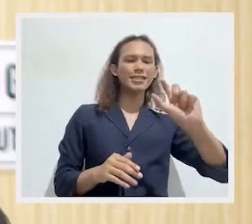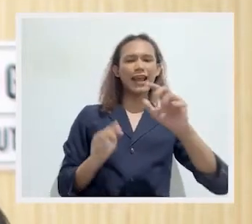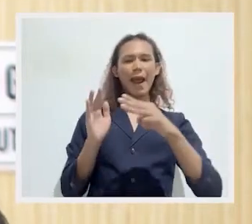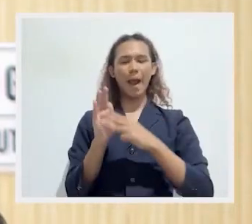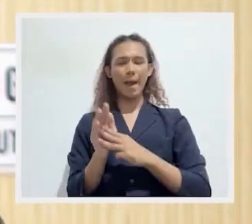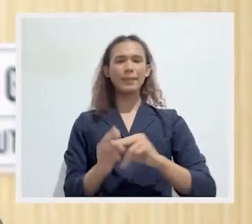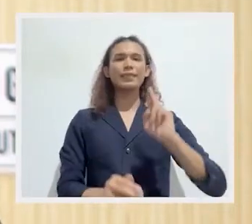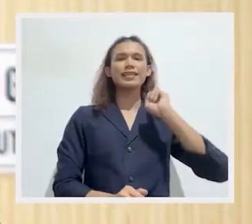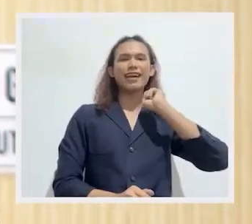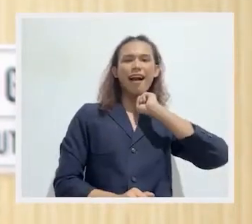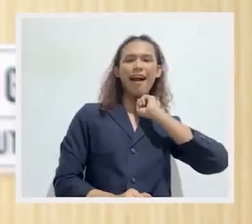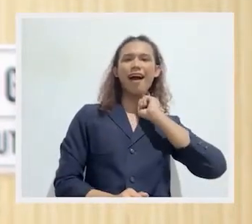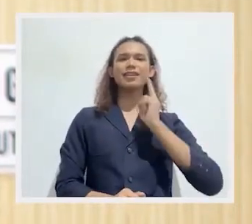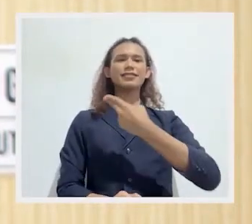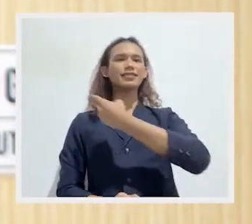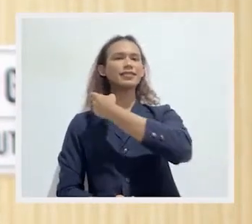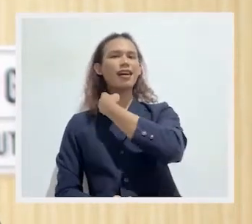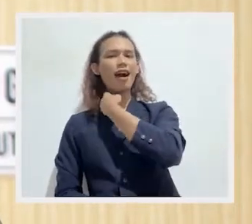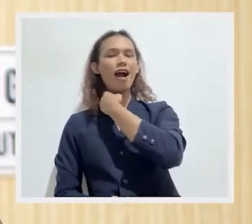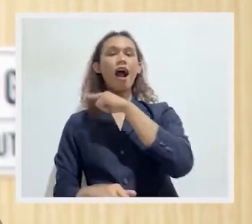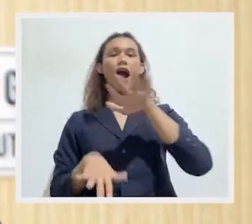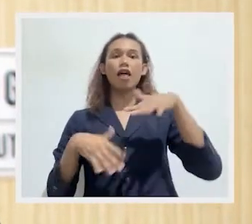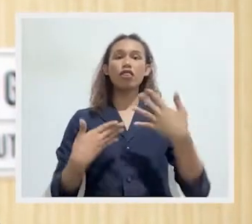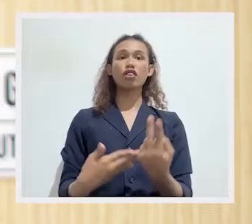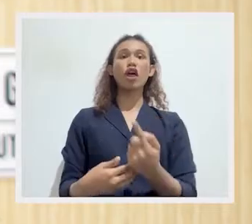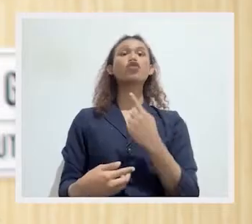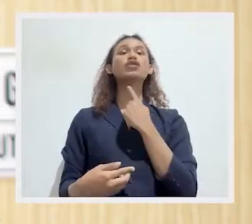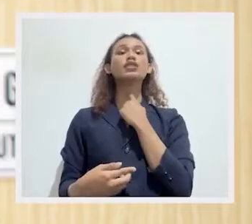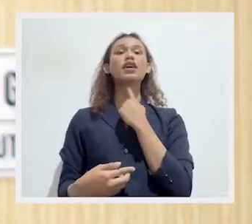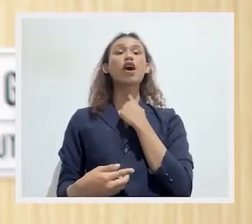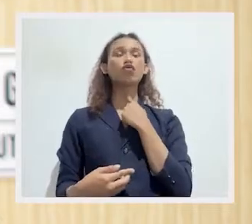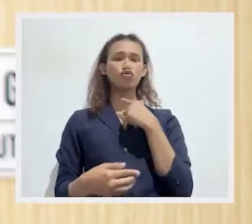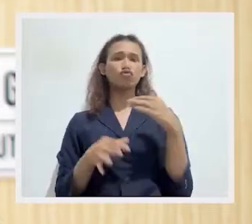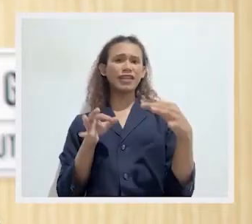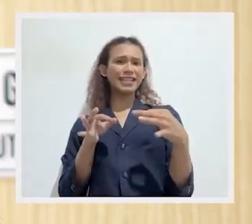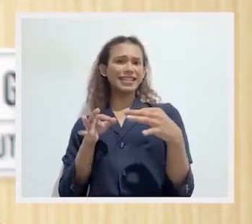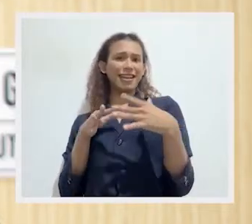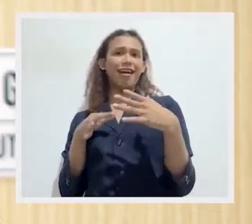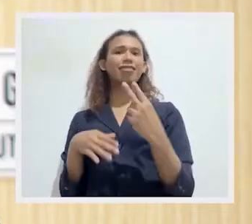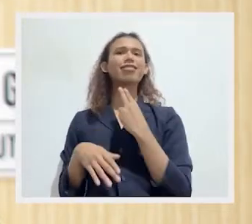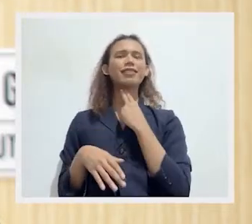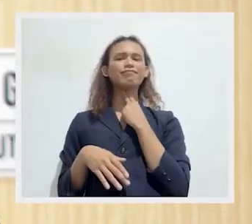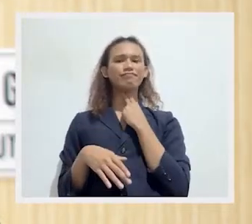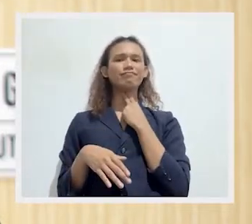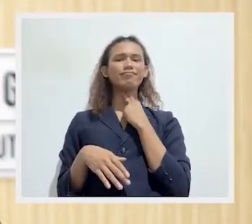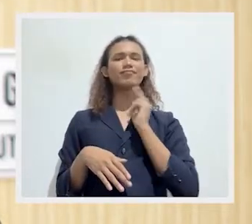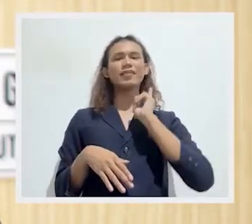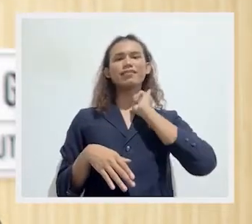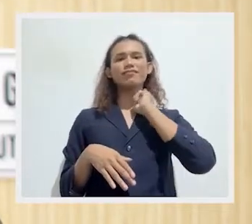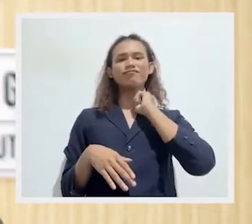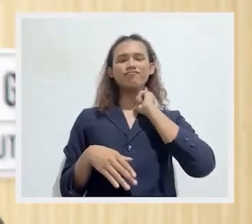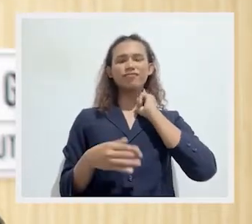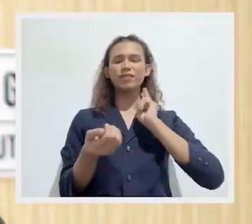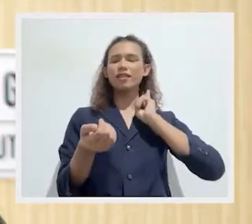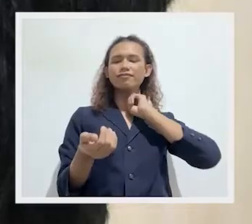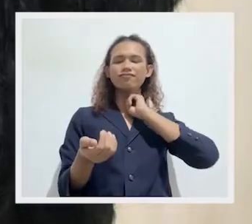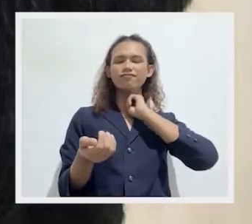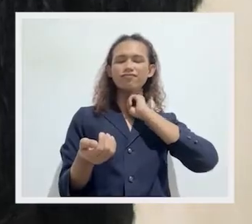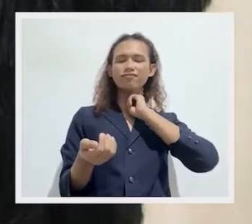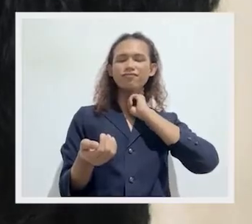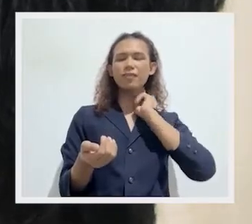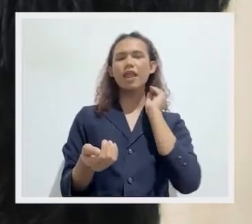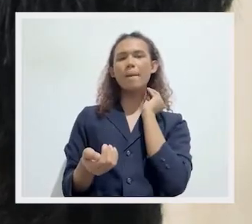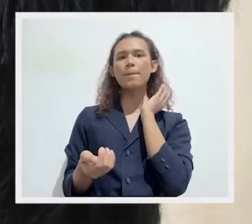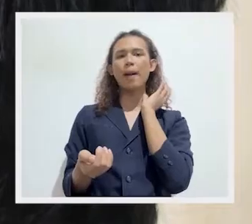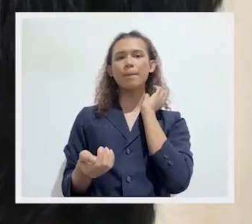sebelah kiri atau kanan dari garis tengah leher atau jakun pada sisi yang paling dekat dengan pemeriksa, nadi karotis dapat